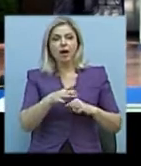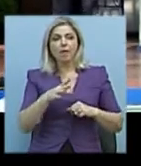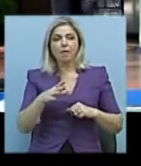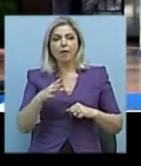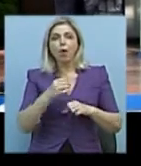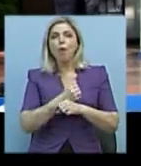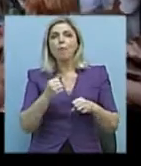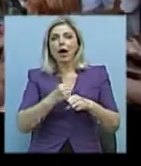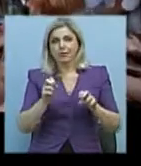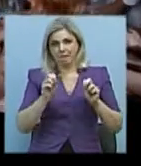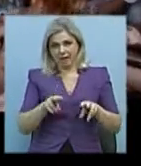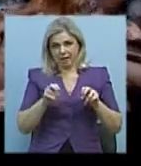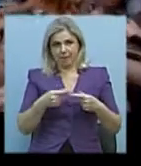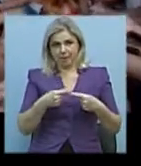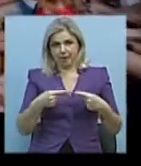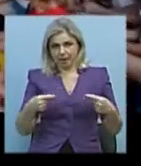вибуху небезпечних предметів.